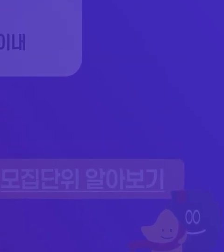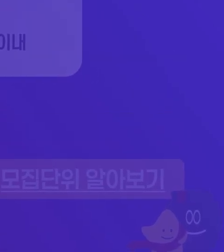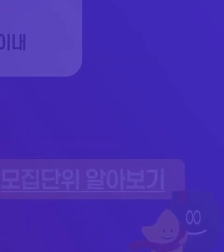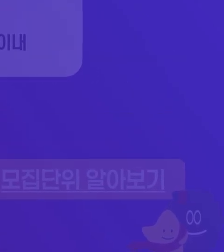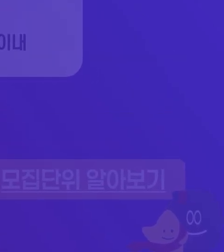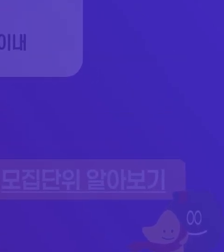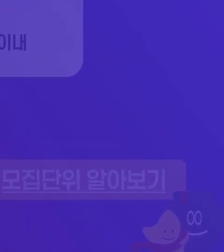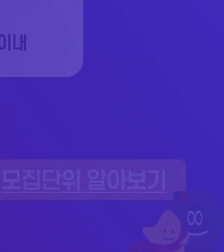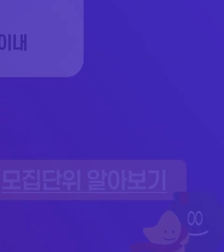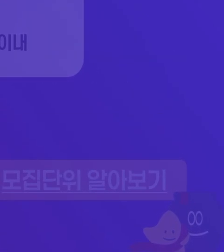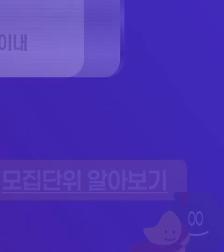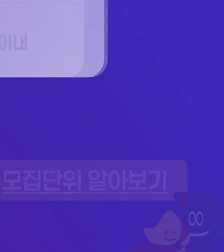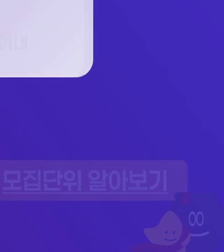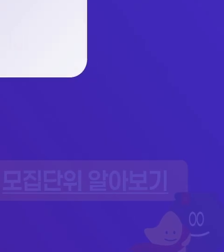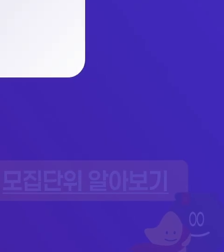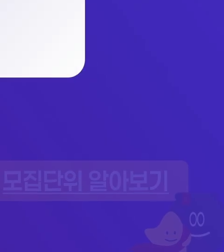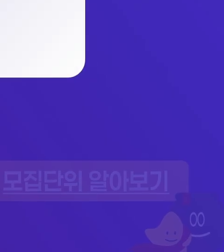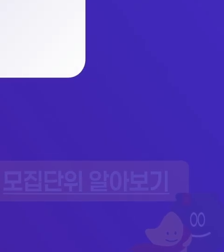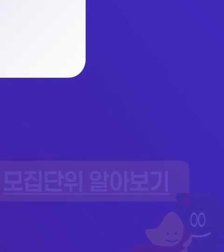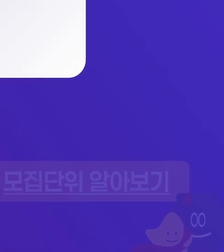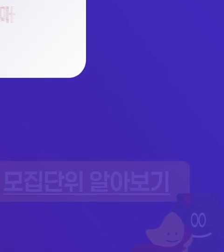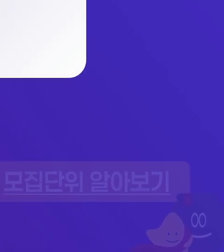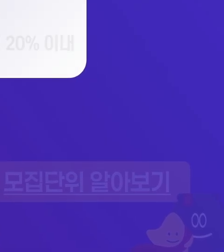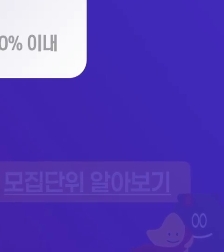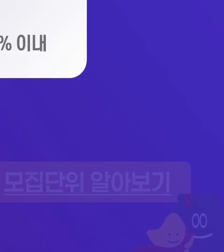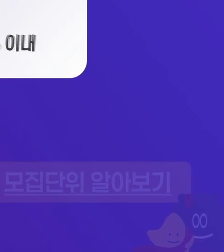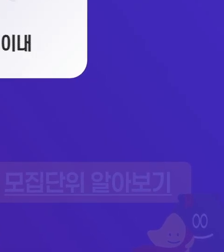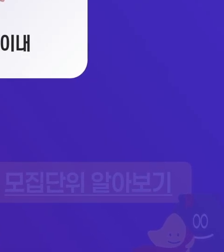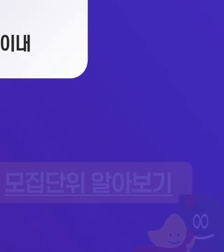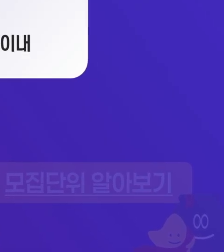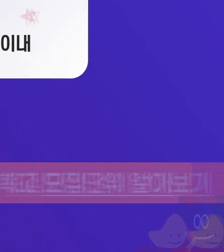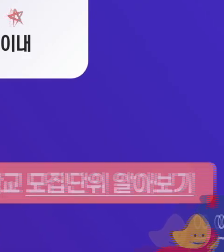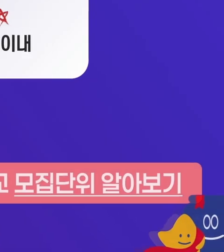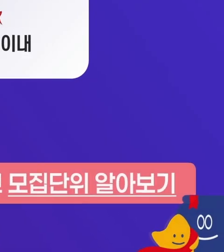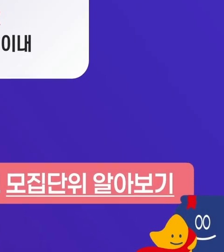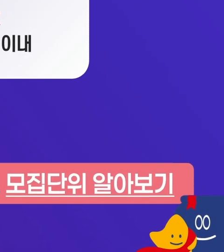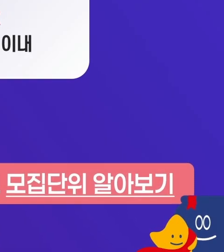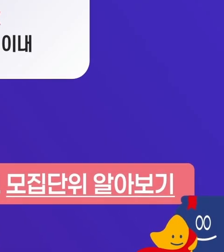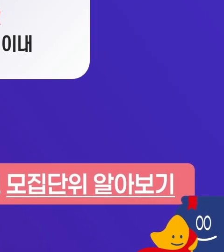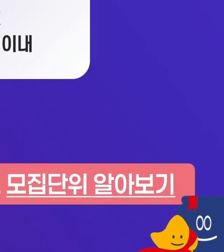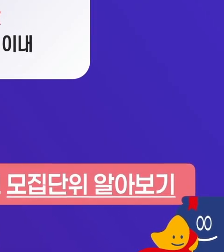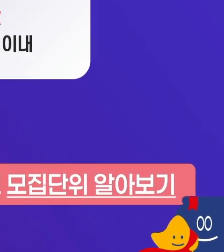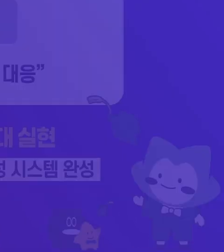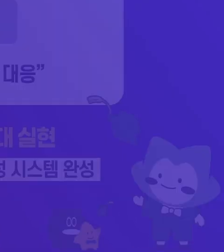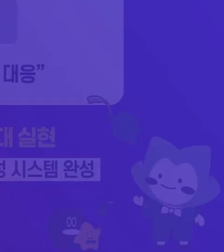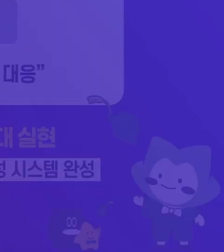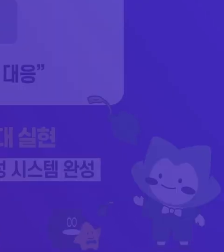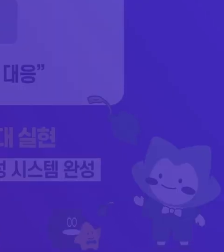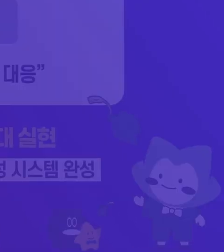바꾸고 싶다면 횟수 제한 없이 1학기만 이수했다면 다른 전공으로 전과가 가능합니다.